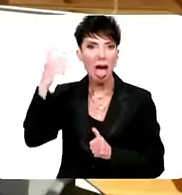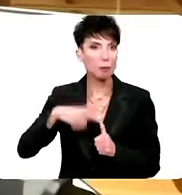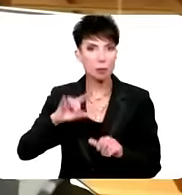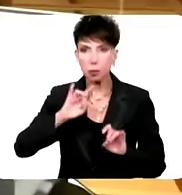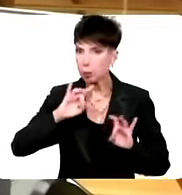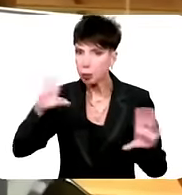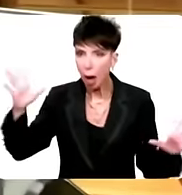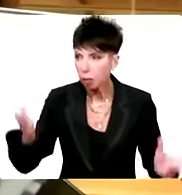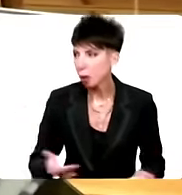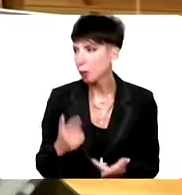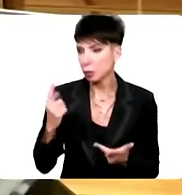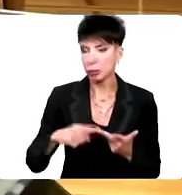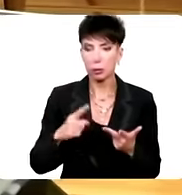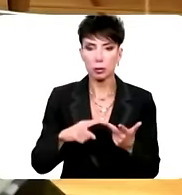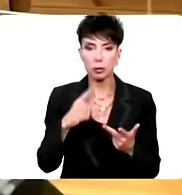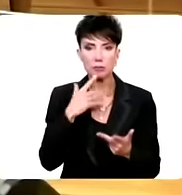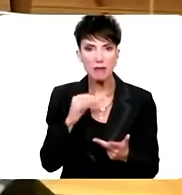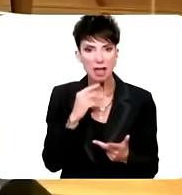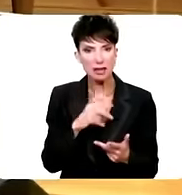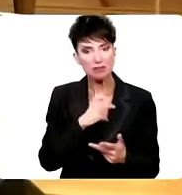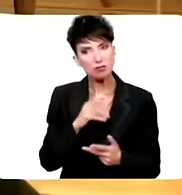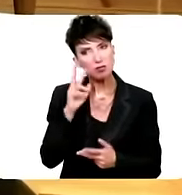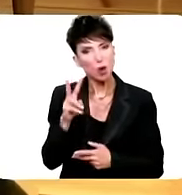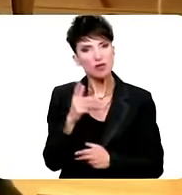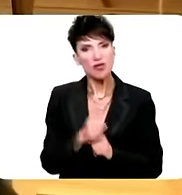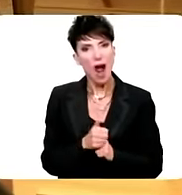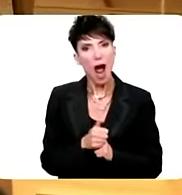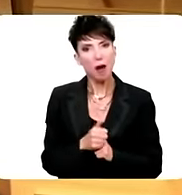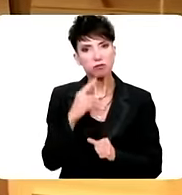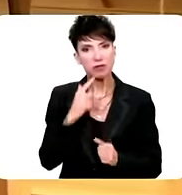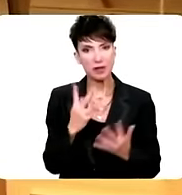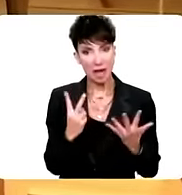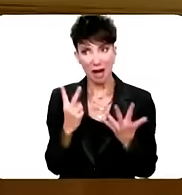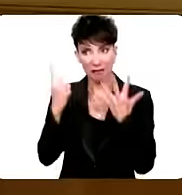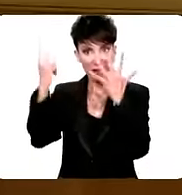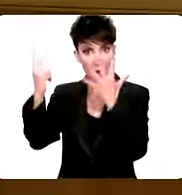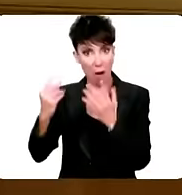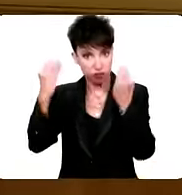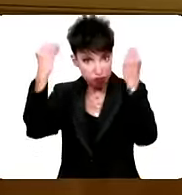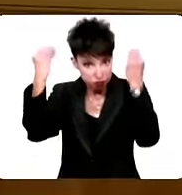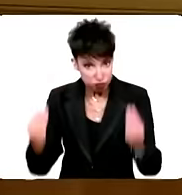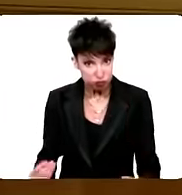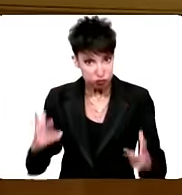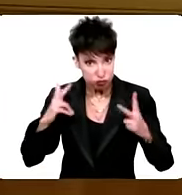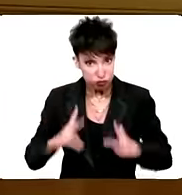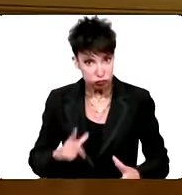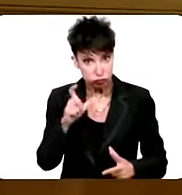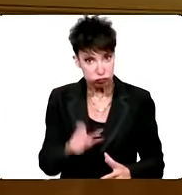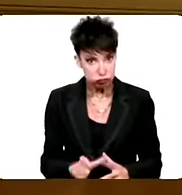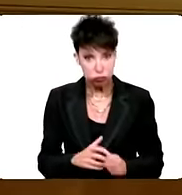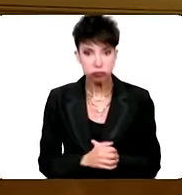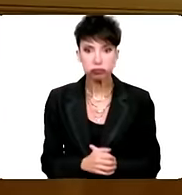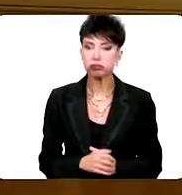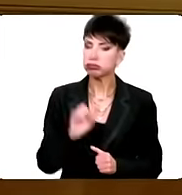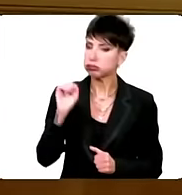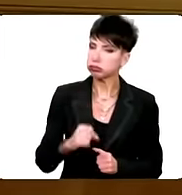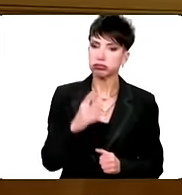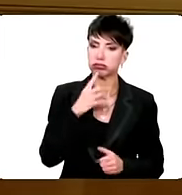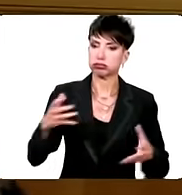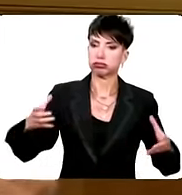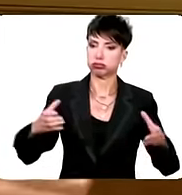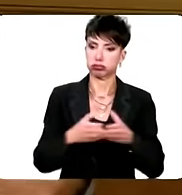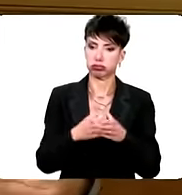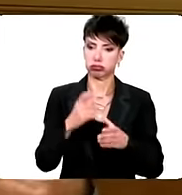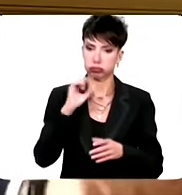Ευρώπης. Είναι ικανοποιητικό το αποτέλεσμα για να δώσετε τη μάχη στην Ευρώπη? Έχουμε μια καλή κοινοβουλευτική ομάδα και με